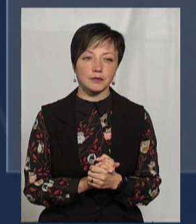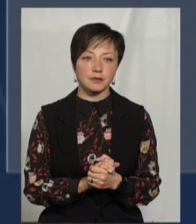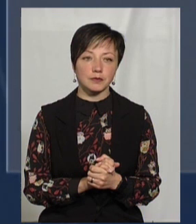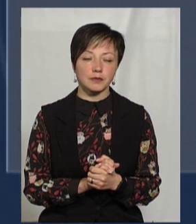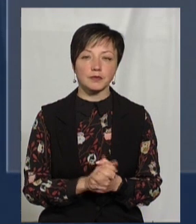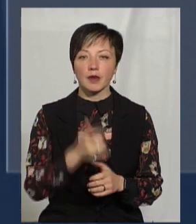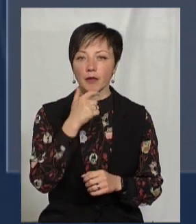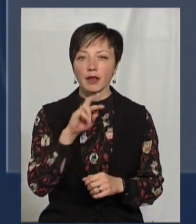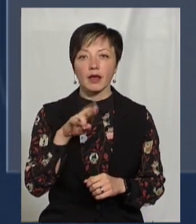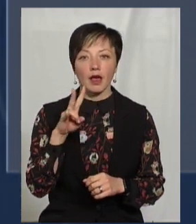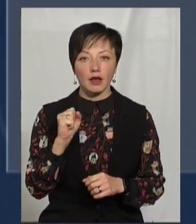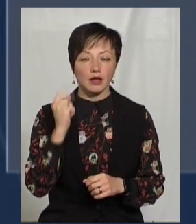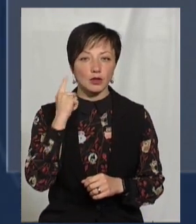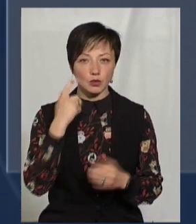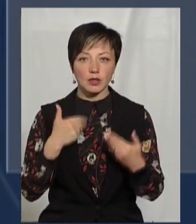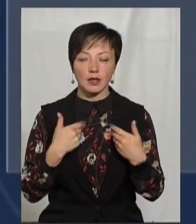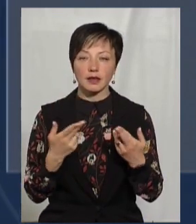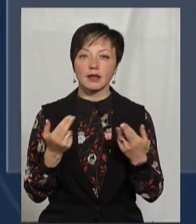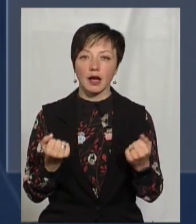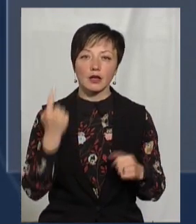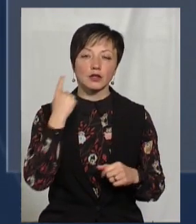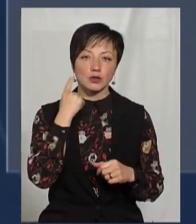Пані Яно, ви нас чуєте?